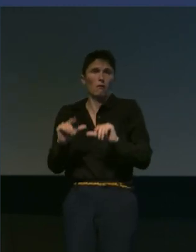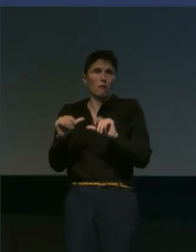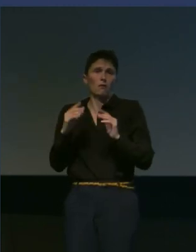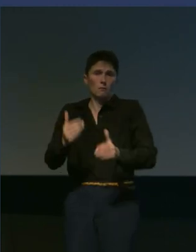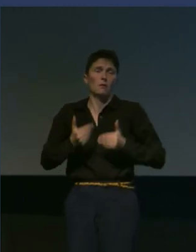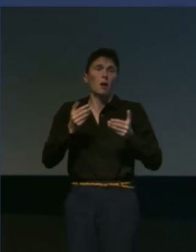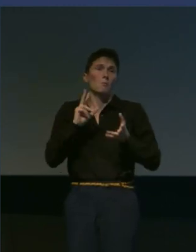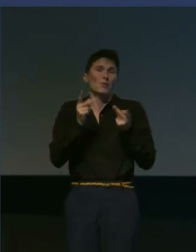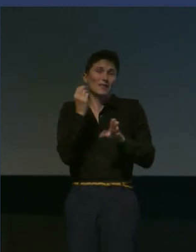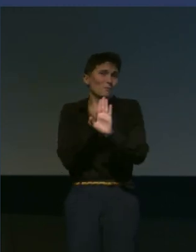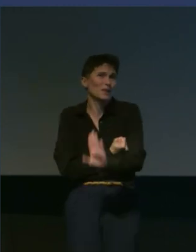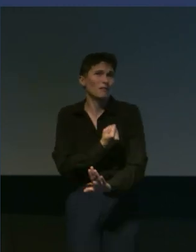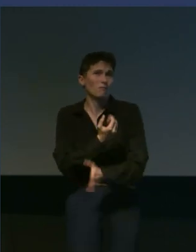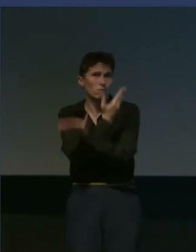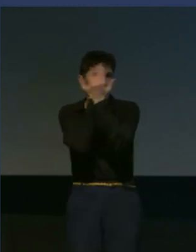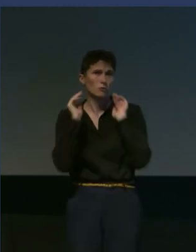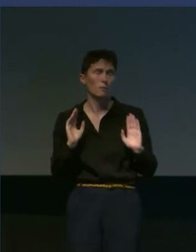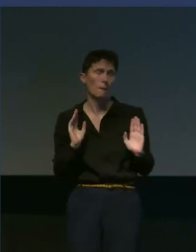d'amplification,